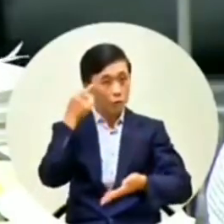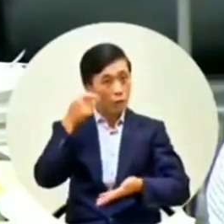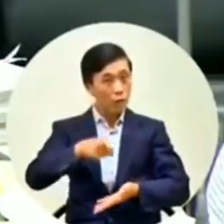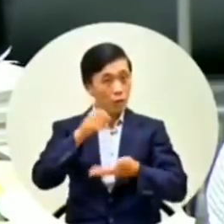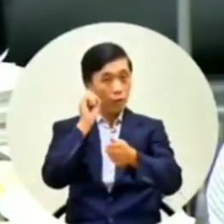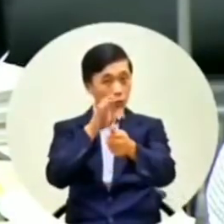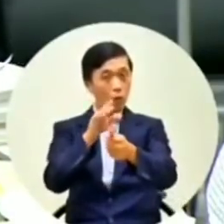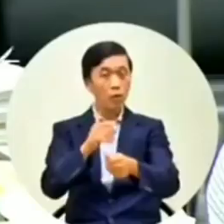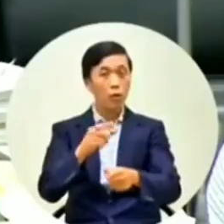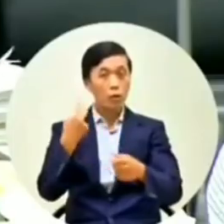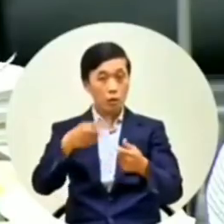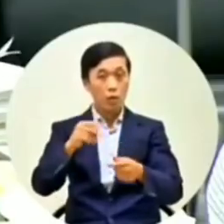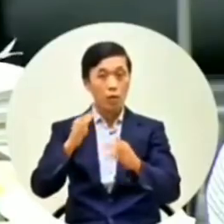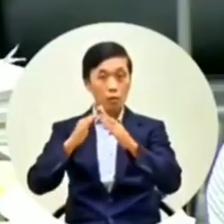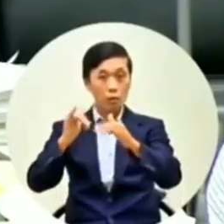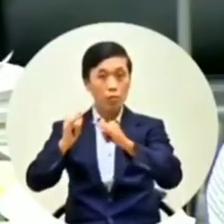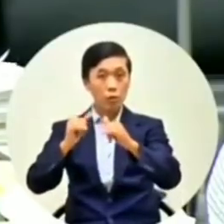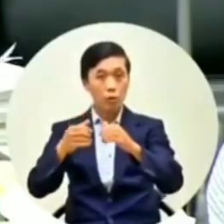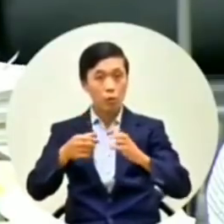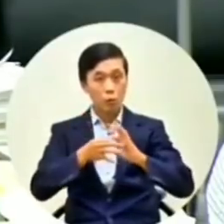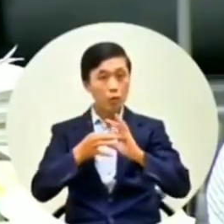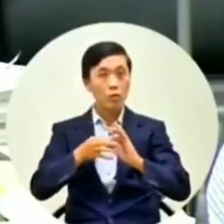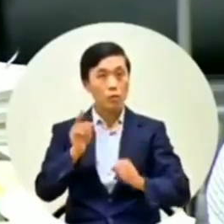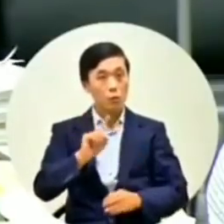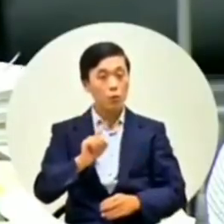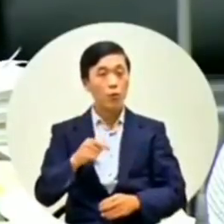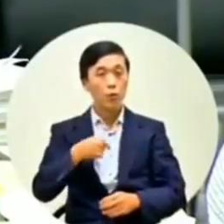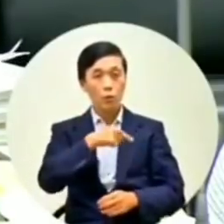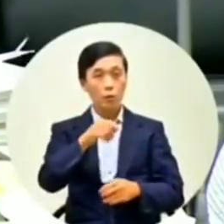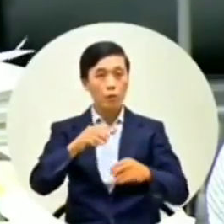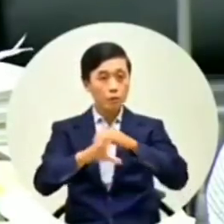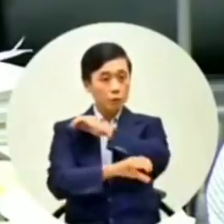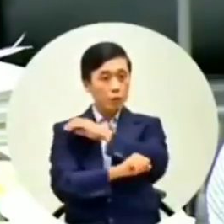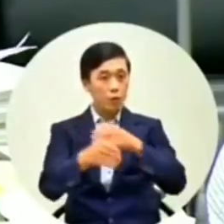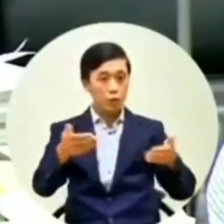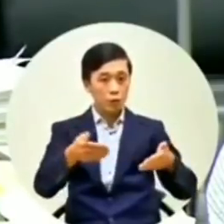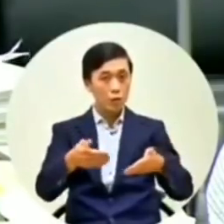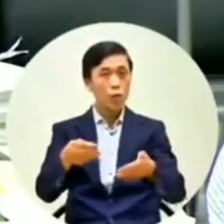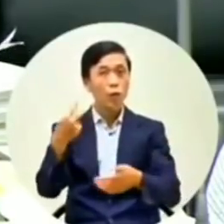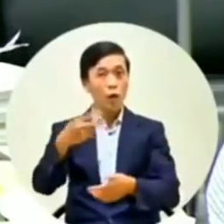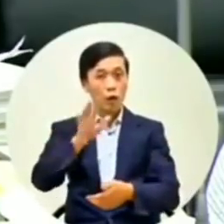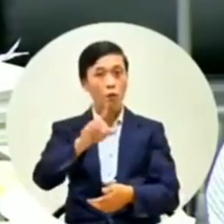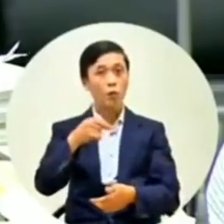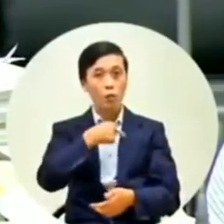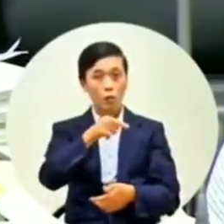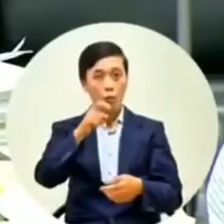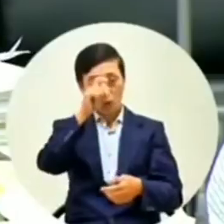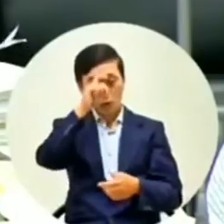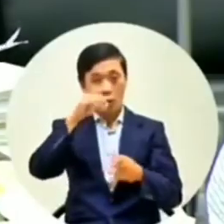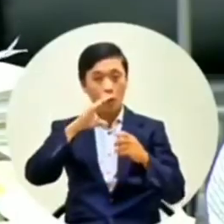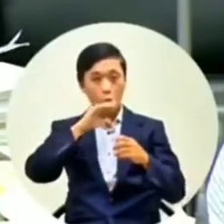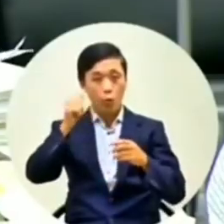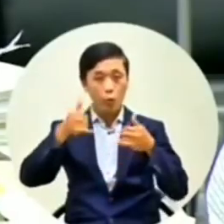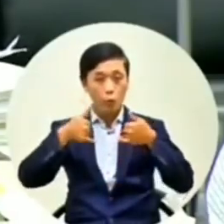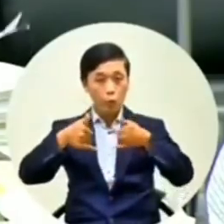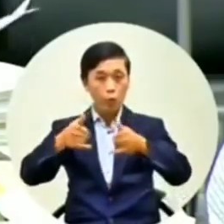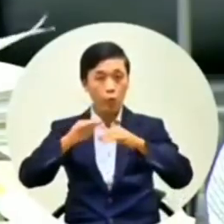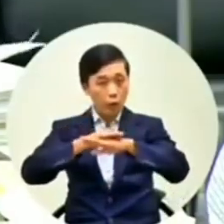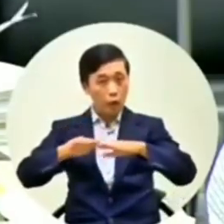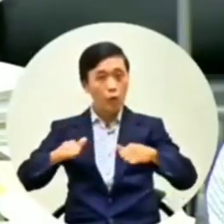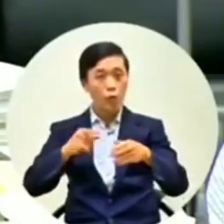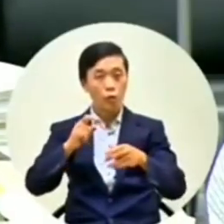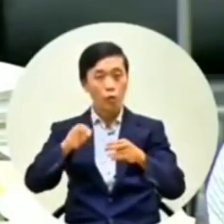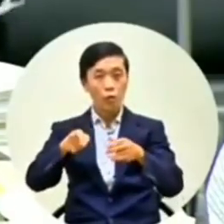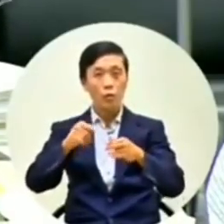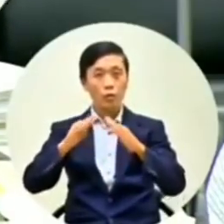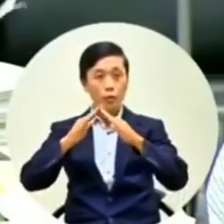另外呢，就是市民非常关心的，关心什么？我们的基础建设，还有我们要有一条安全的道路。好、我讲这是市民